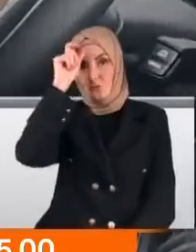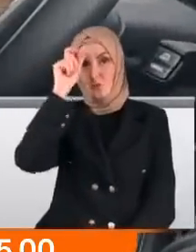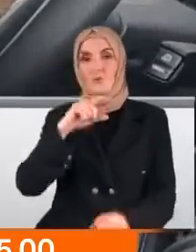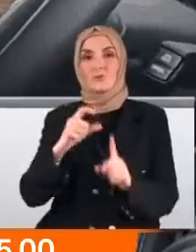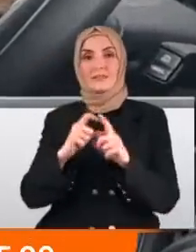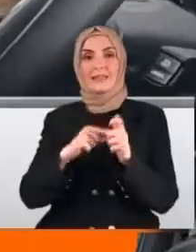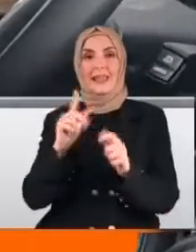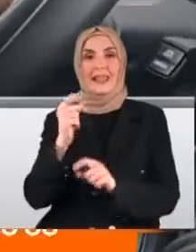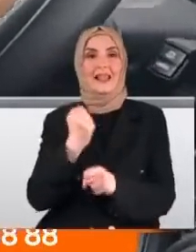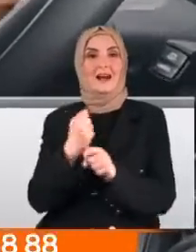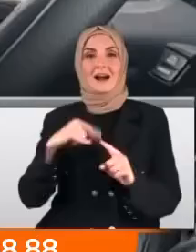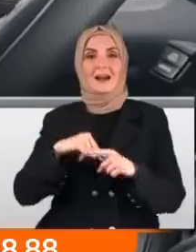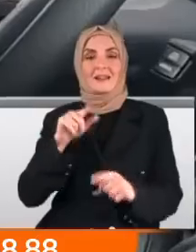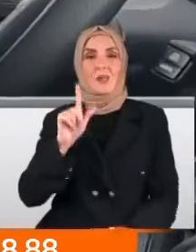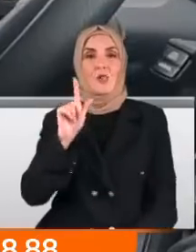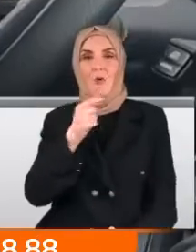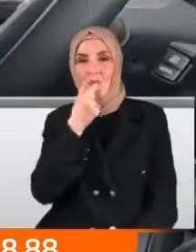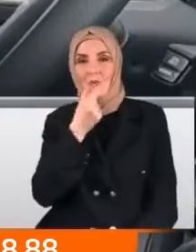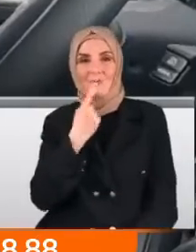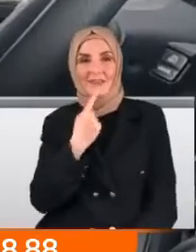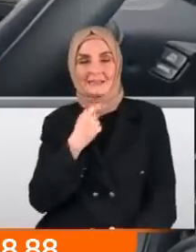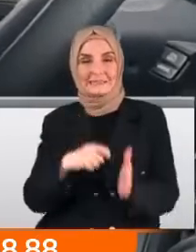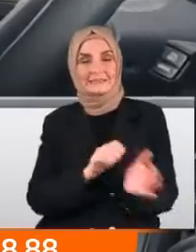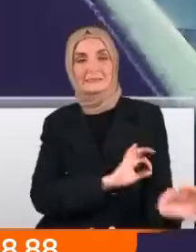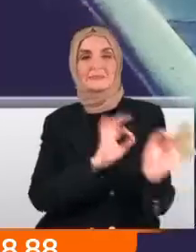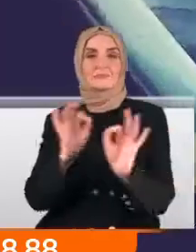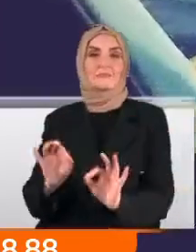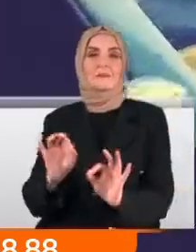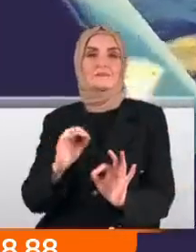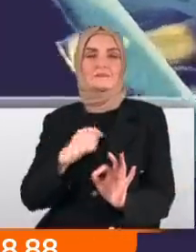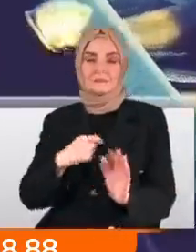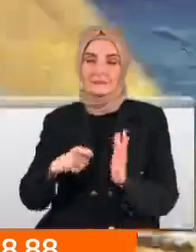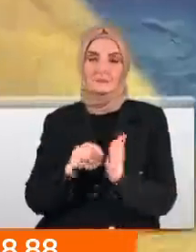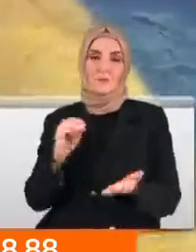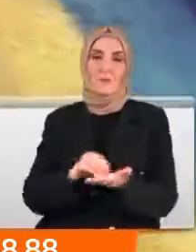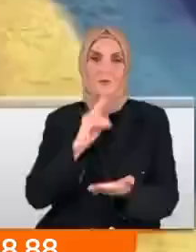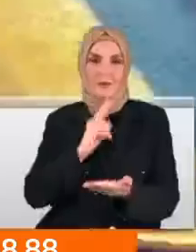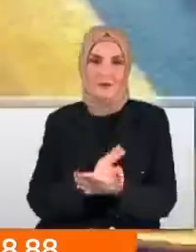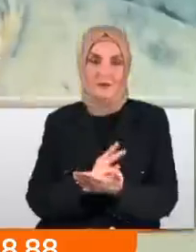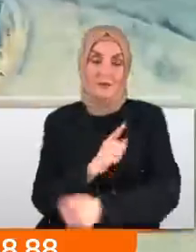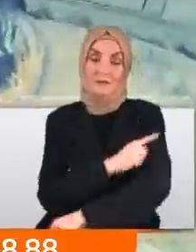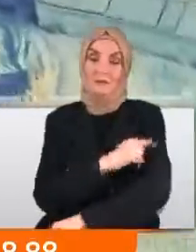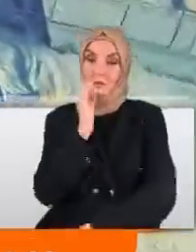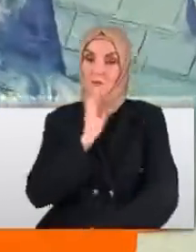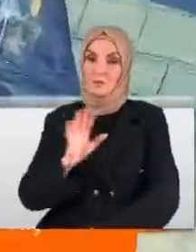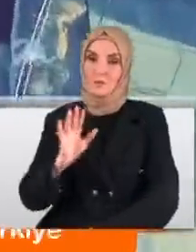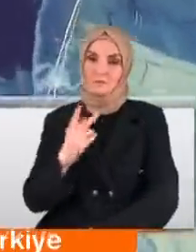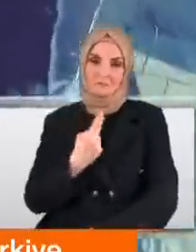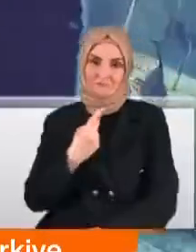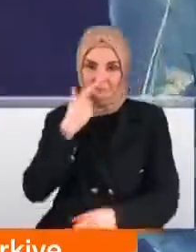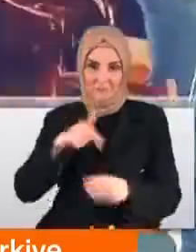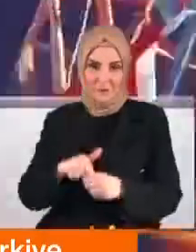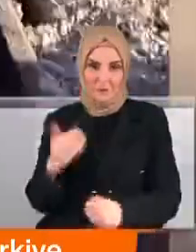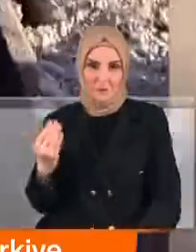verdik. Türk dokumu. Hakikaten 10 numara 5 yıldız kalitede bir petrolümüz var. Sahada yani vatandaşa